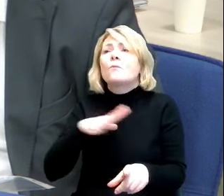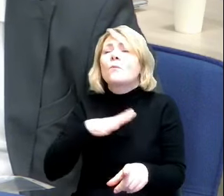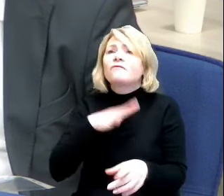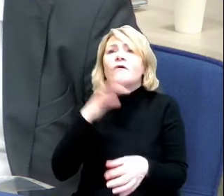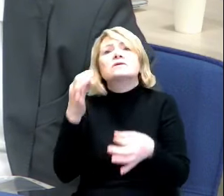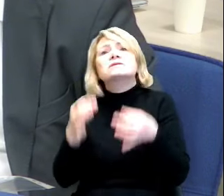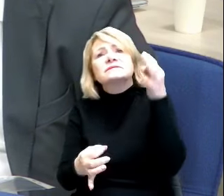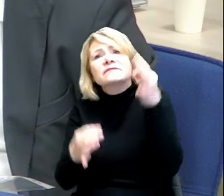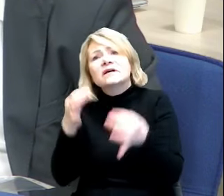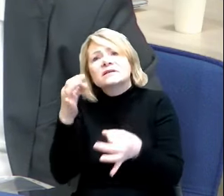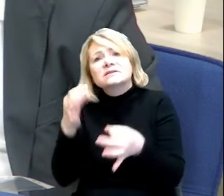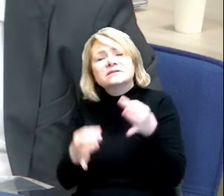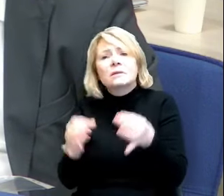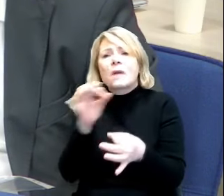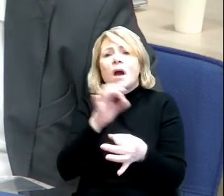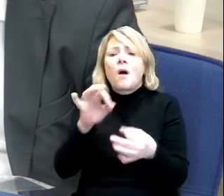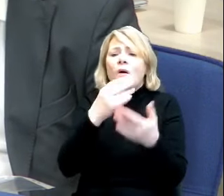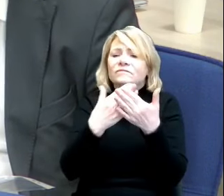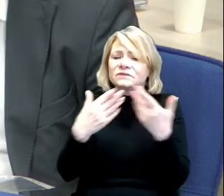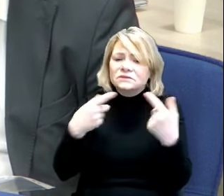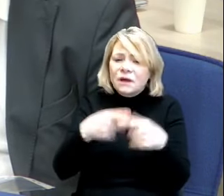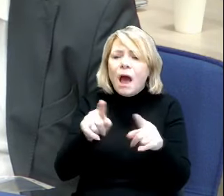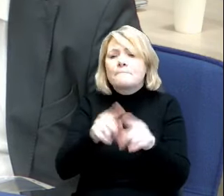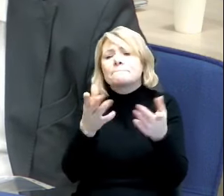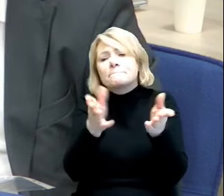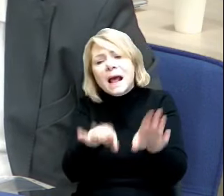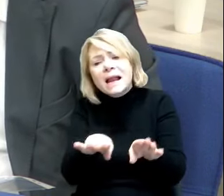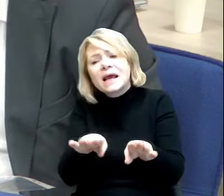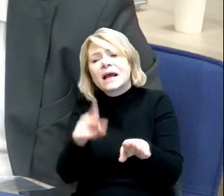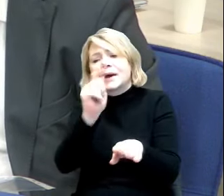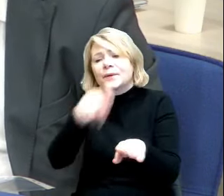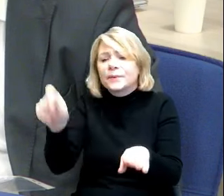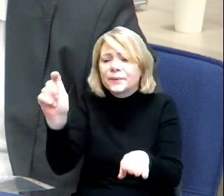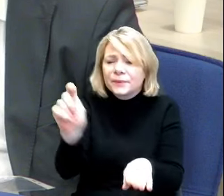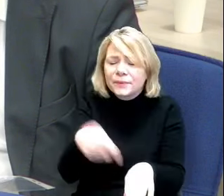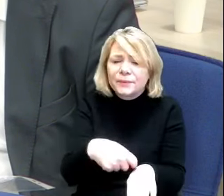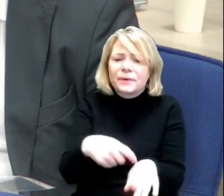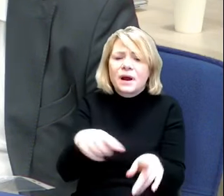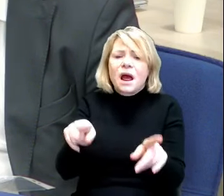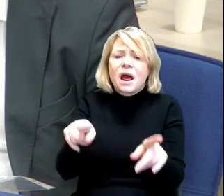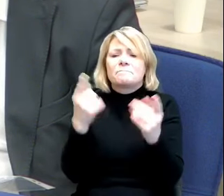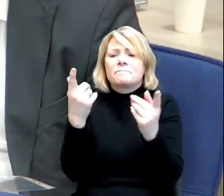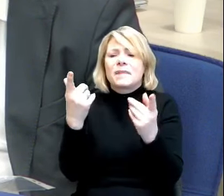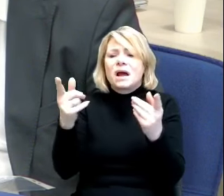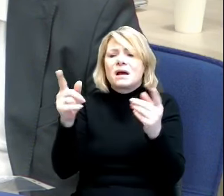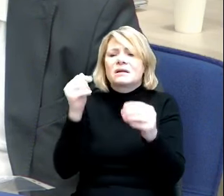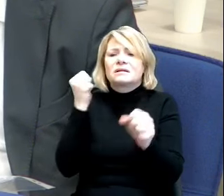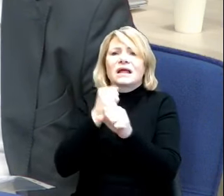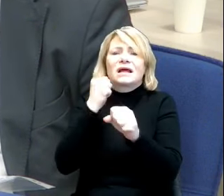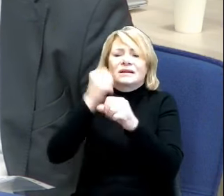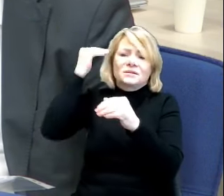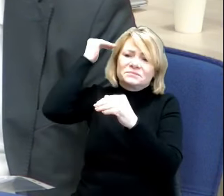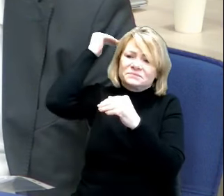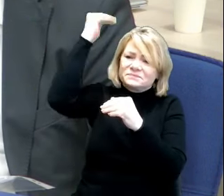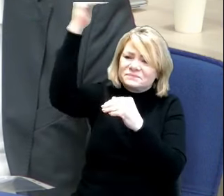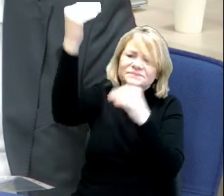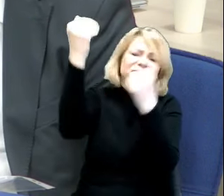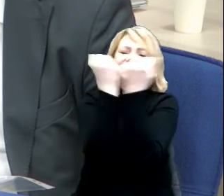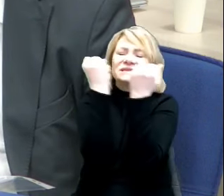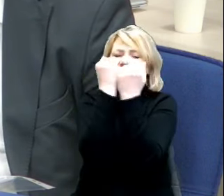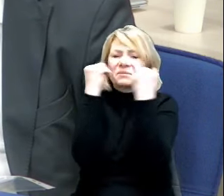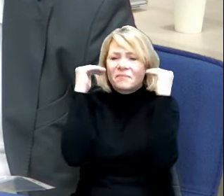tikrų elementų palikimo ar nepalikimo reiškia ten vidury tokia betoninė viršuj žinot patalpa matyt techninė buvo